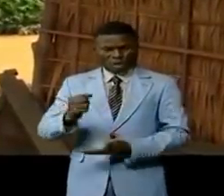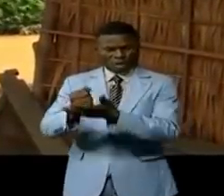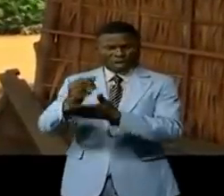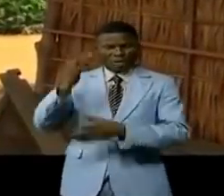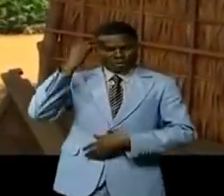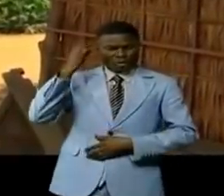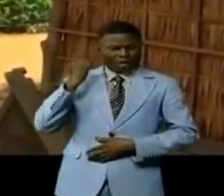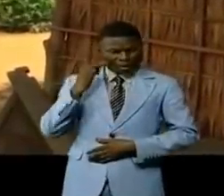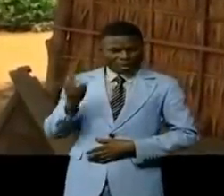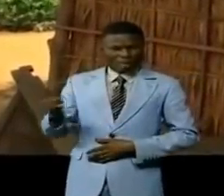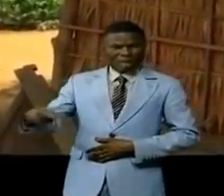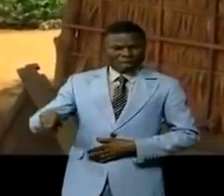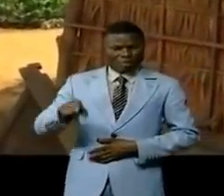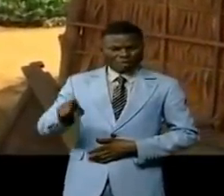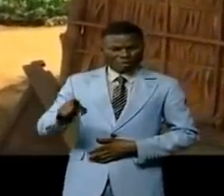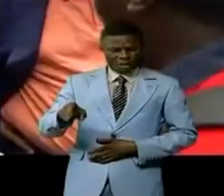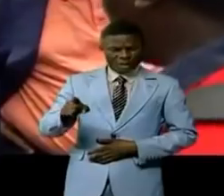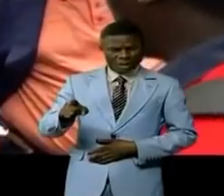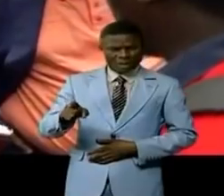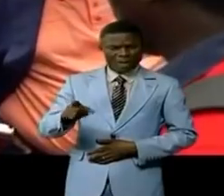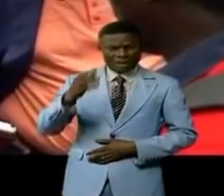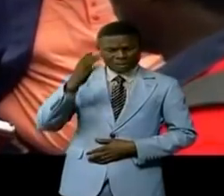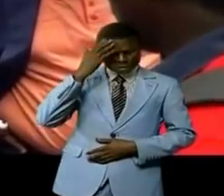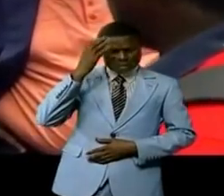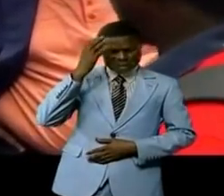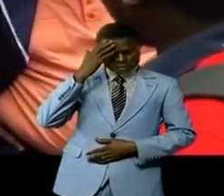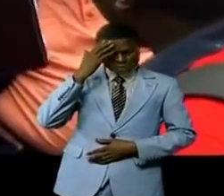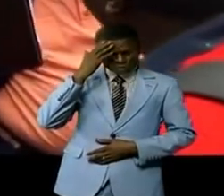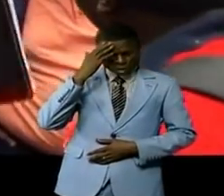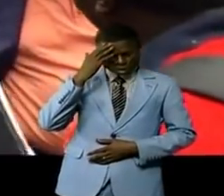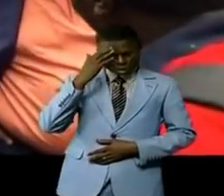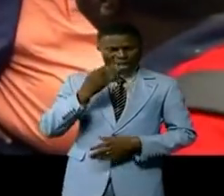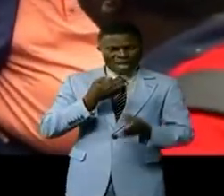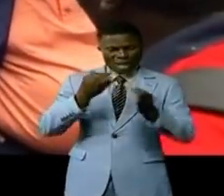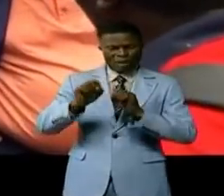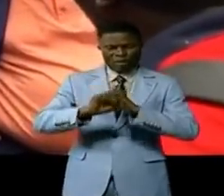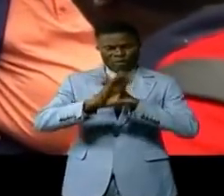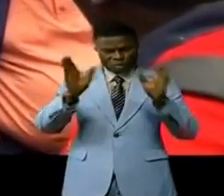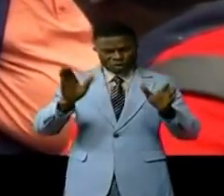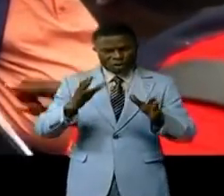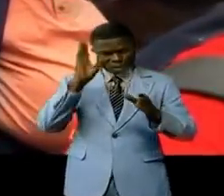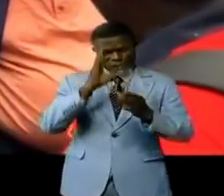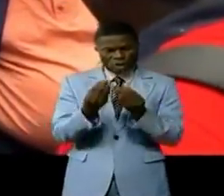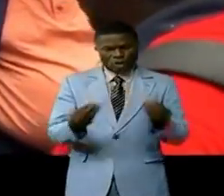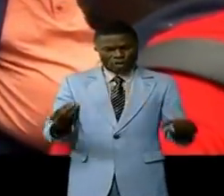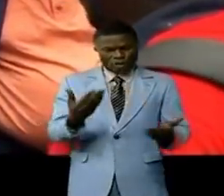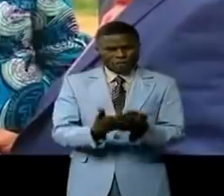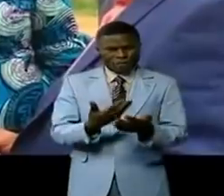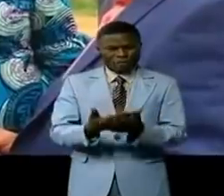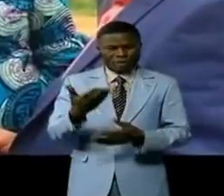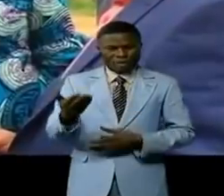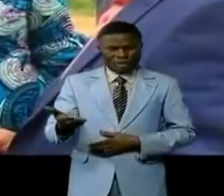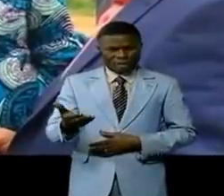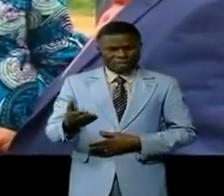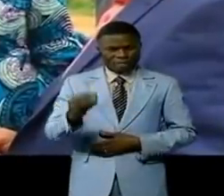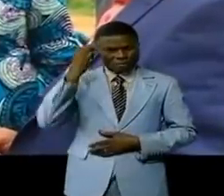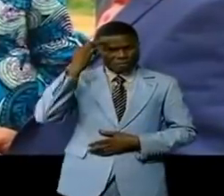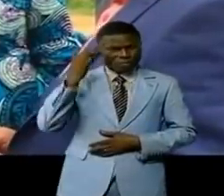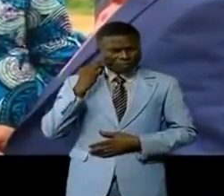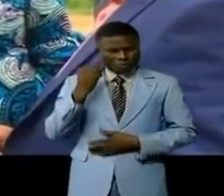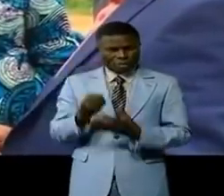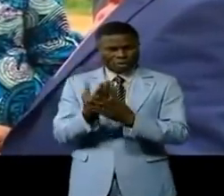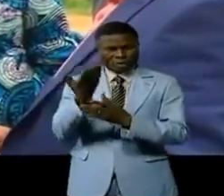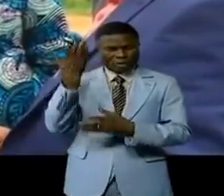à Olivier Mouenzemoukaleng de poser les diagnostics et trouver des solutions idoines. Le ministre des